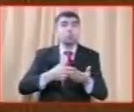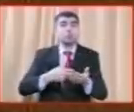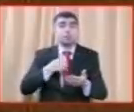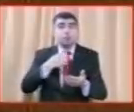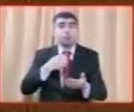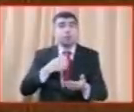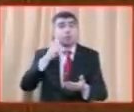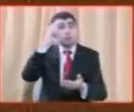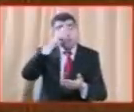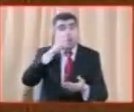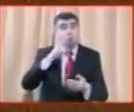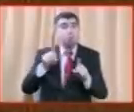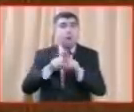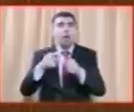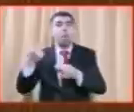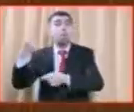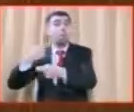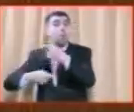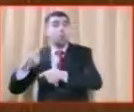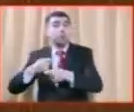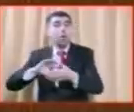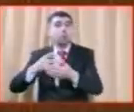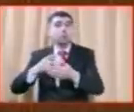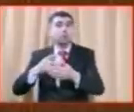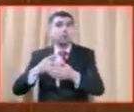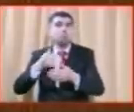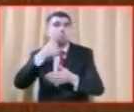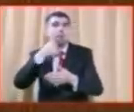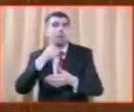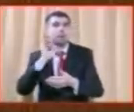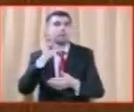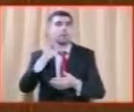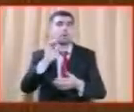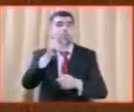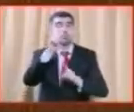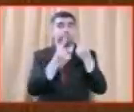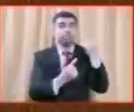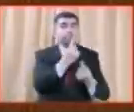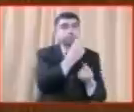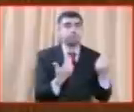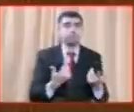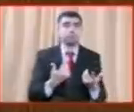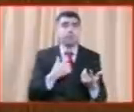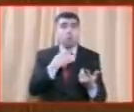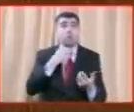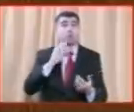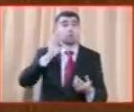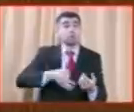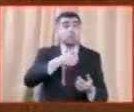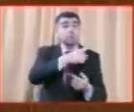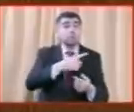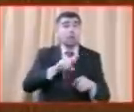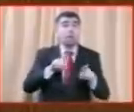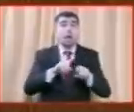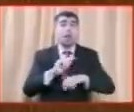راه تجاره والناس كتعرف تحايل على هذا الشيء. ولكن المناطق الجبليه عندنا واحد الهم في الحكومه،